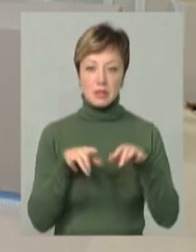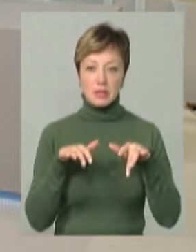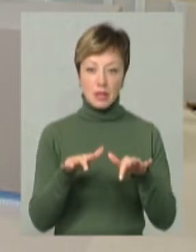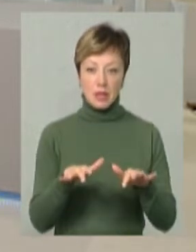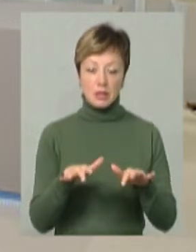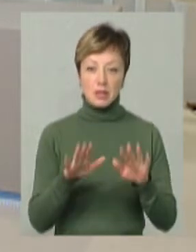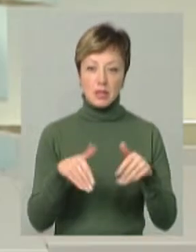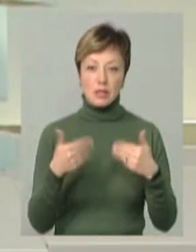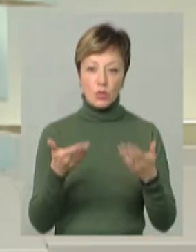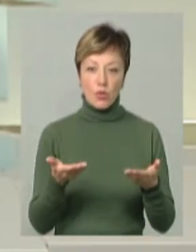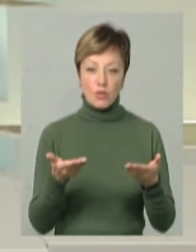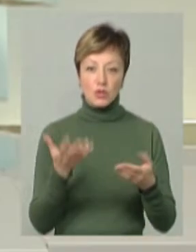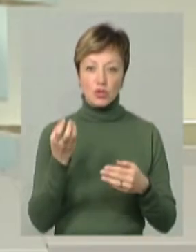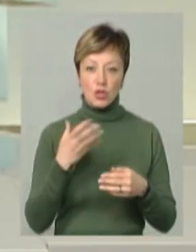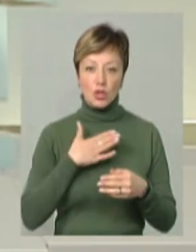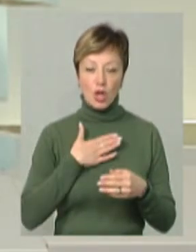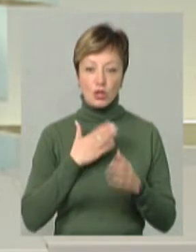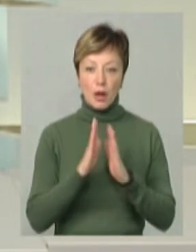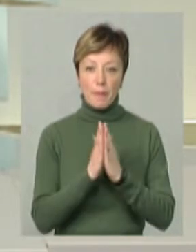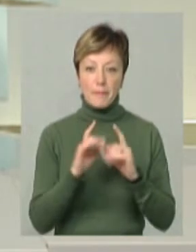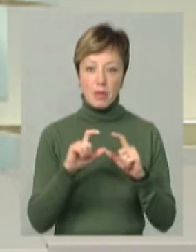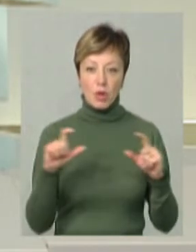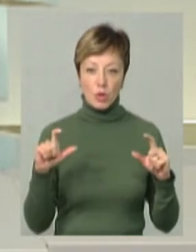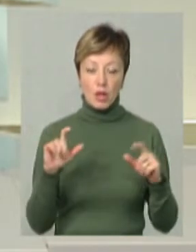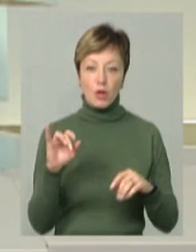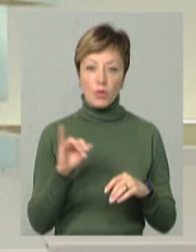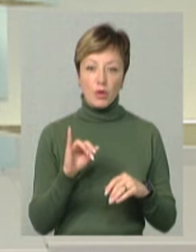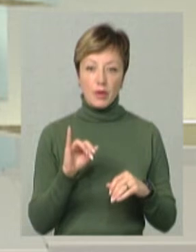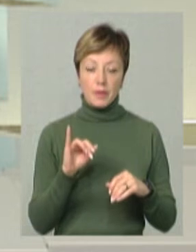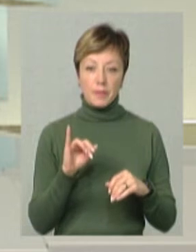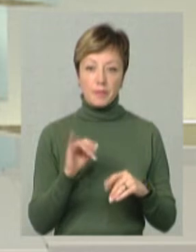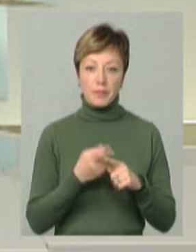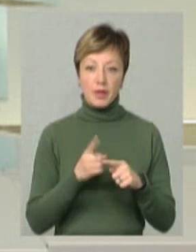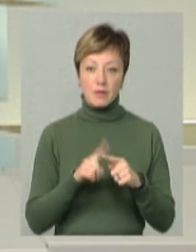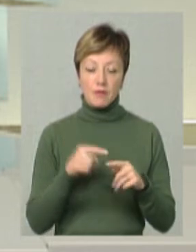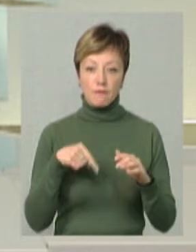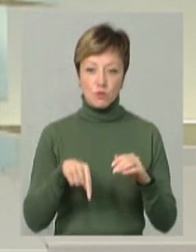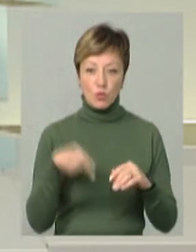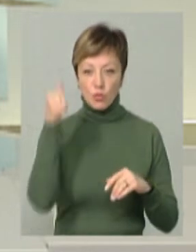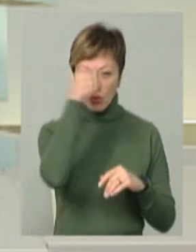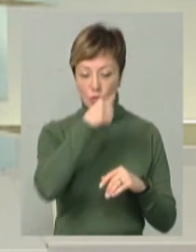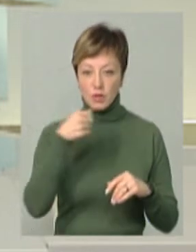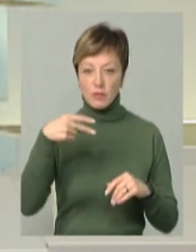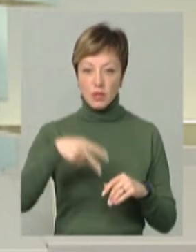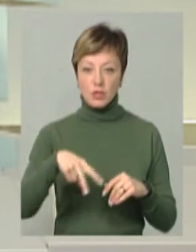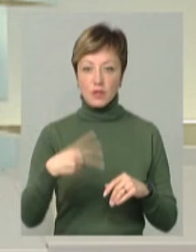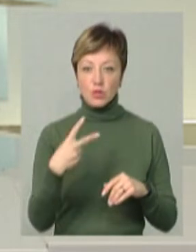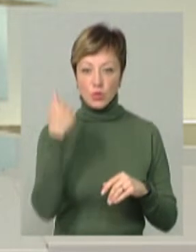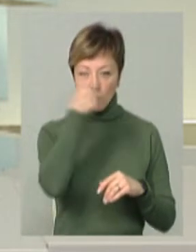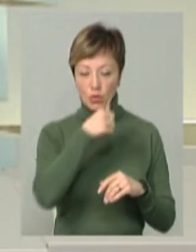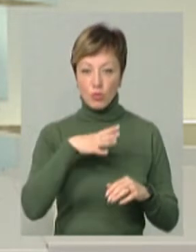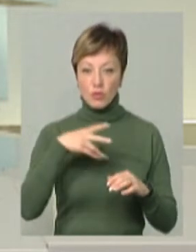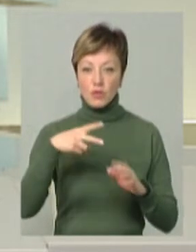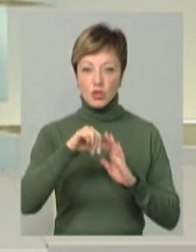захід, ініційований ще нашою бібліотекою, і оце в цьому році, в 2022 році, це вже